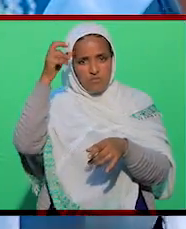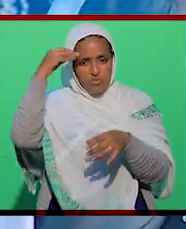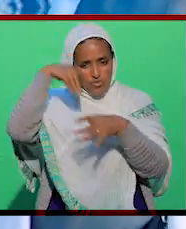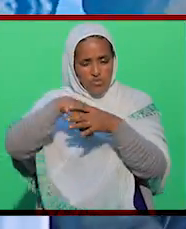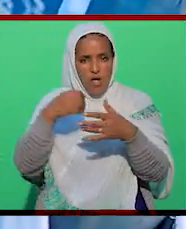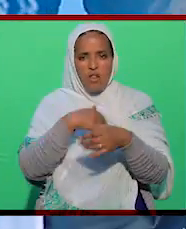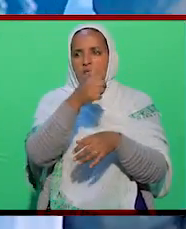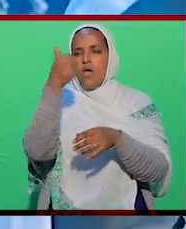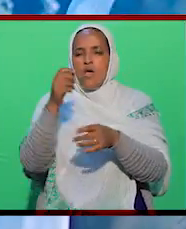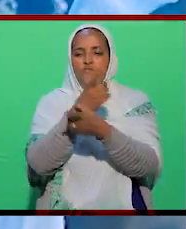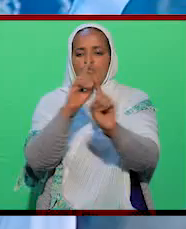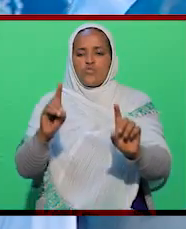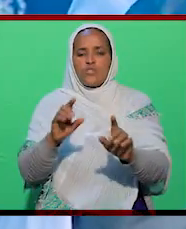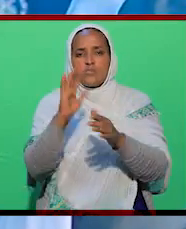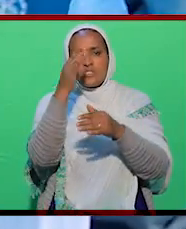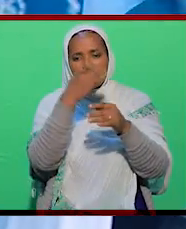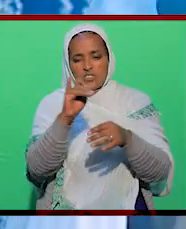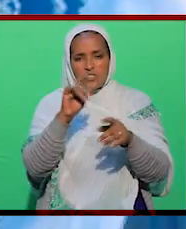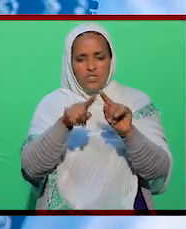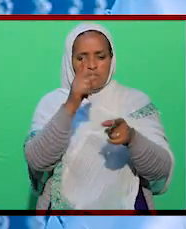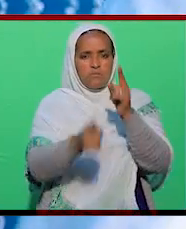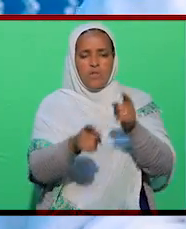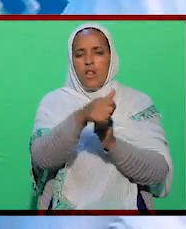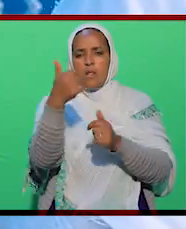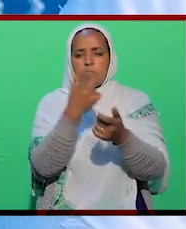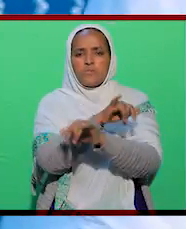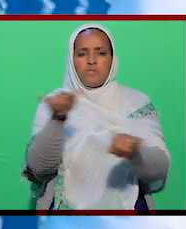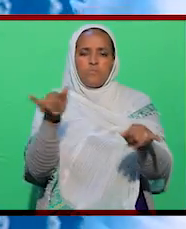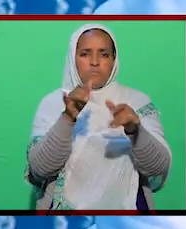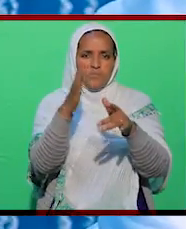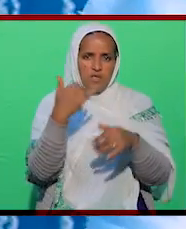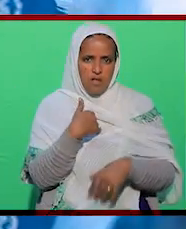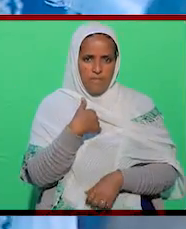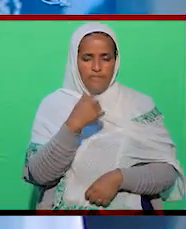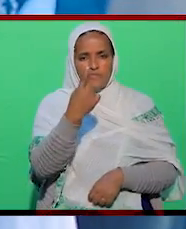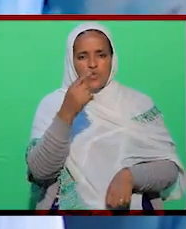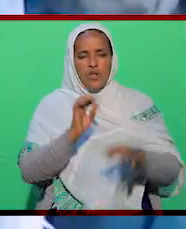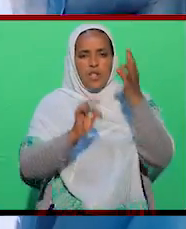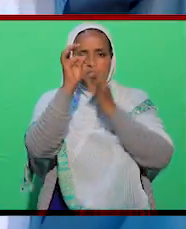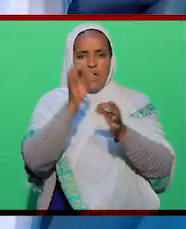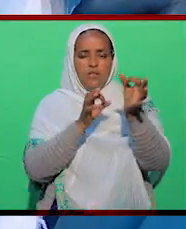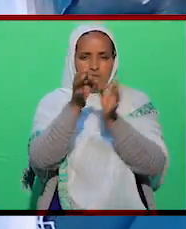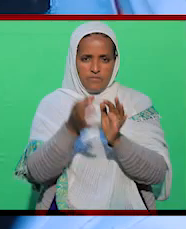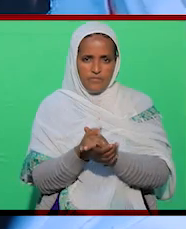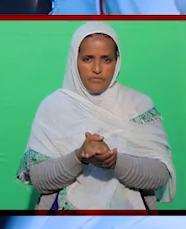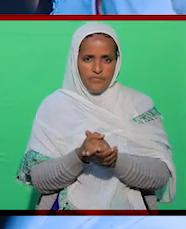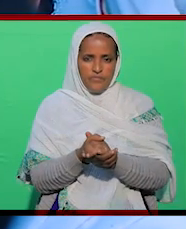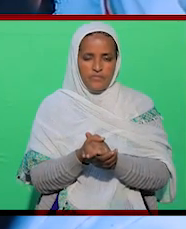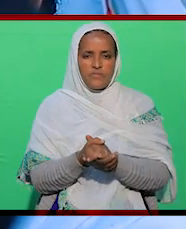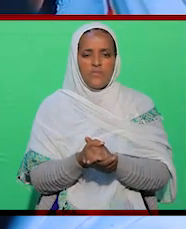መንፈስ ያለበት ሰው ሌላውን የፈወሰ ሊመስል ይችላል ግን ምታት ነው ሌላም አለ ይሄንን የምሰለ አንድ ሁለት ታሪክ ባጭሩ